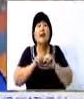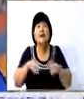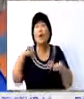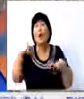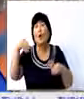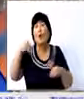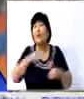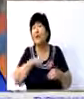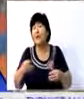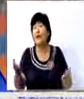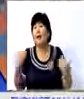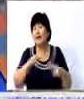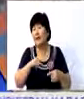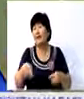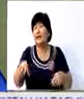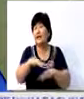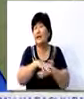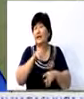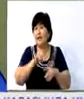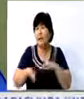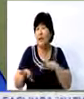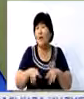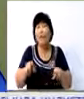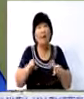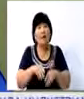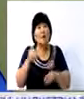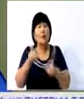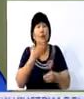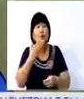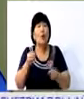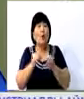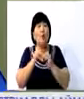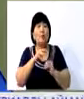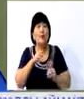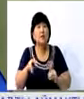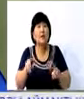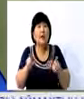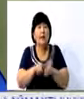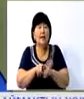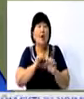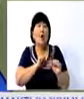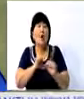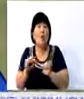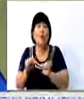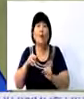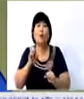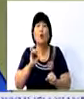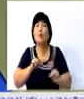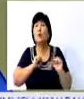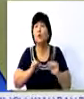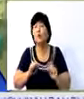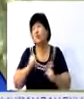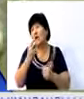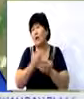Үзілістен кейінде Владимир Никитенко шәкірттері ширақ көрінген. Алайда ойынның соңғы 15 минутында жата жастана қорғанған тобылдың қорғанысы сыр